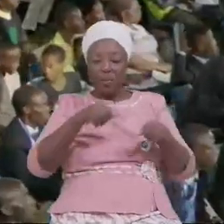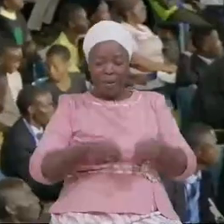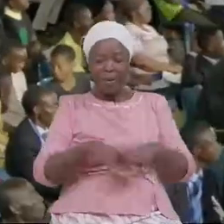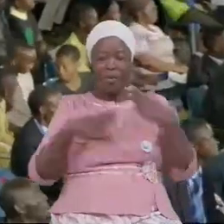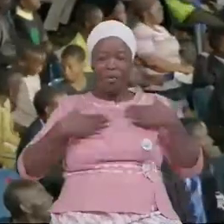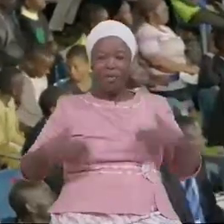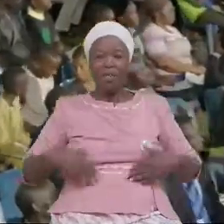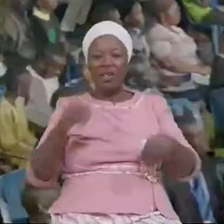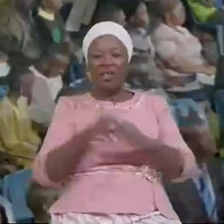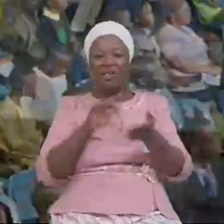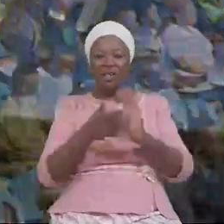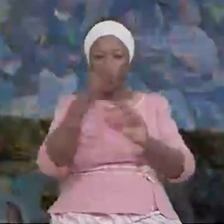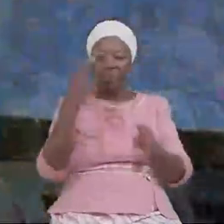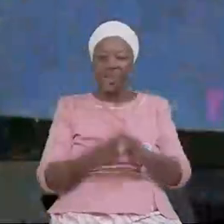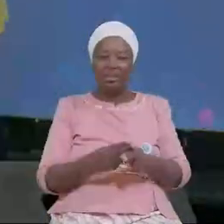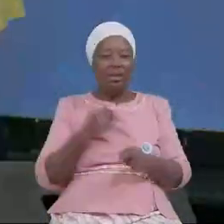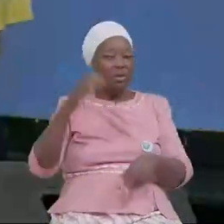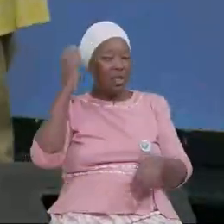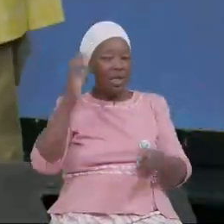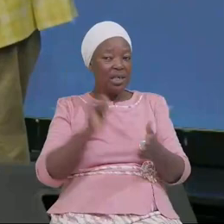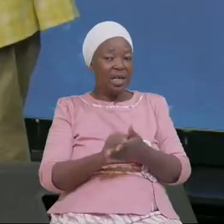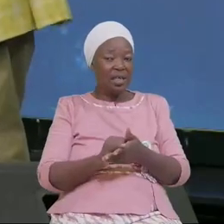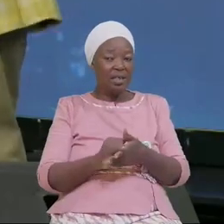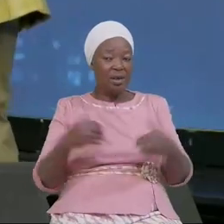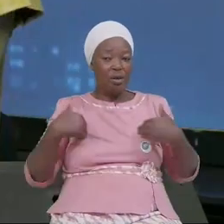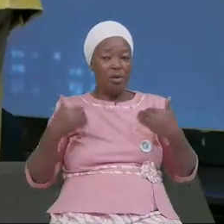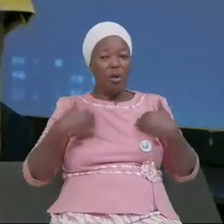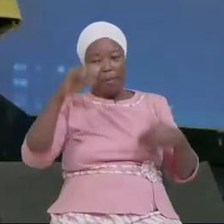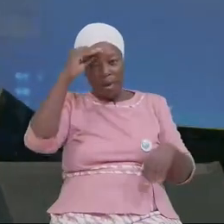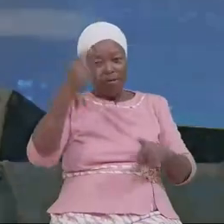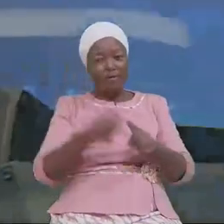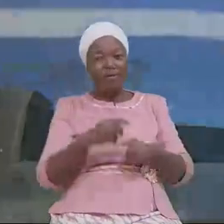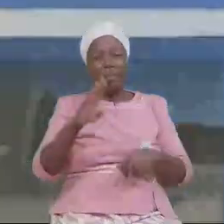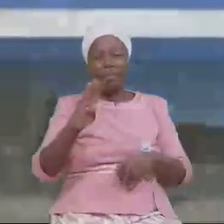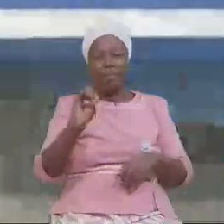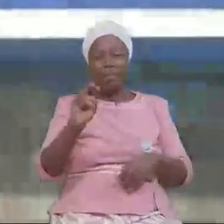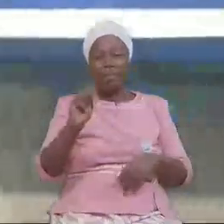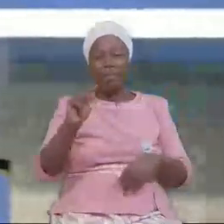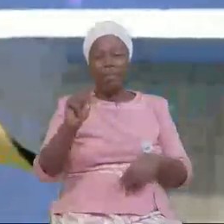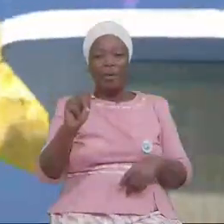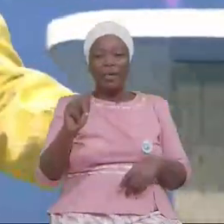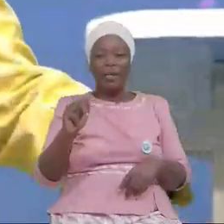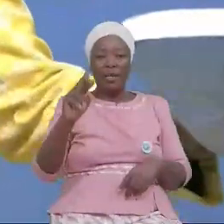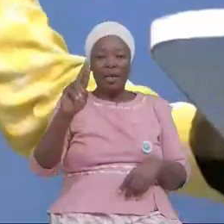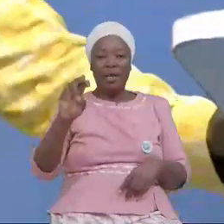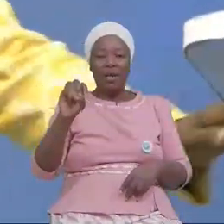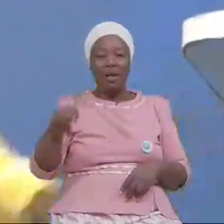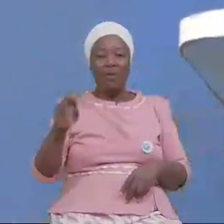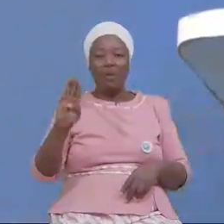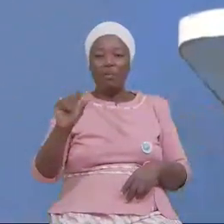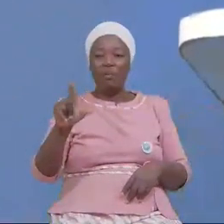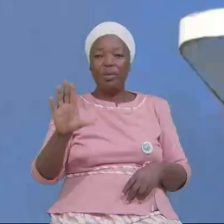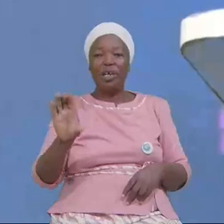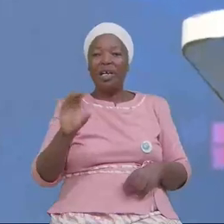Ouais, le jeune homme là de la République du Bénin qui a dit que il jeûnait,